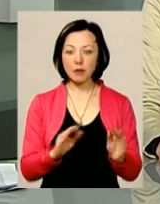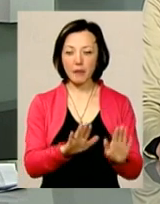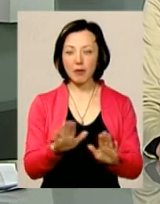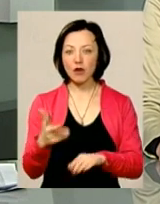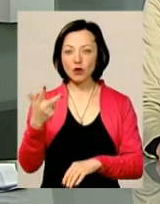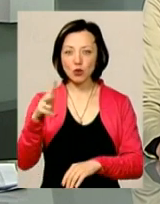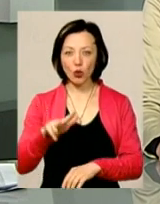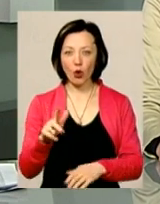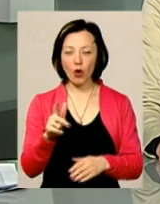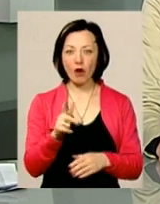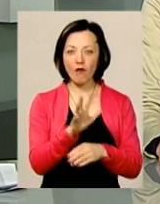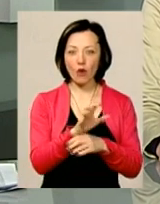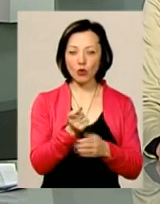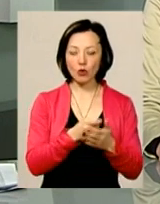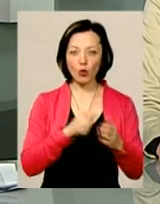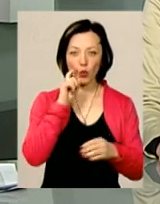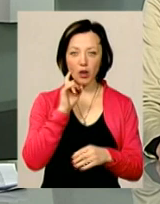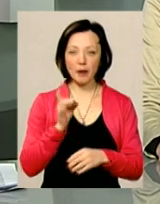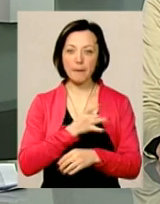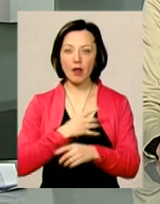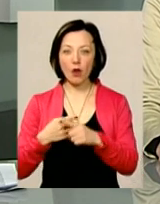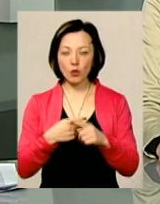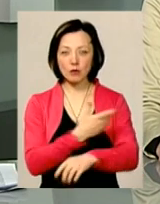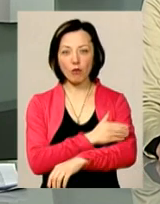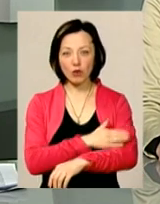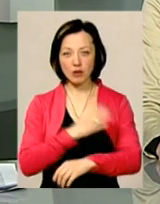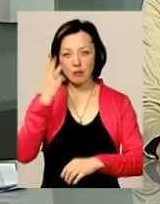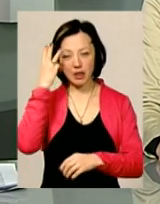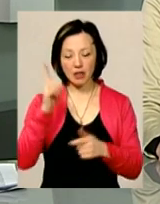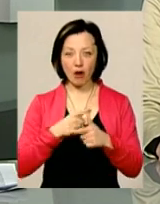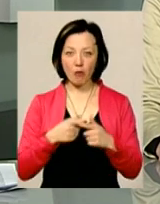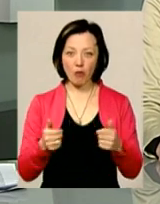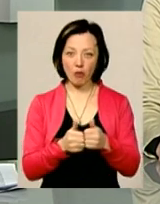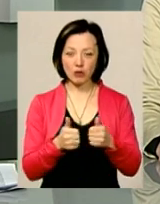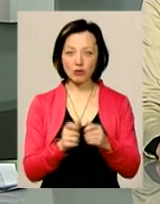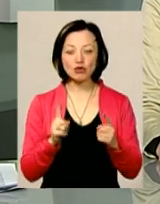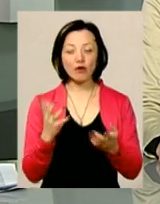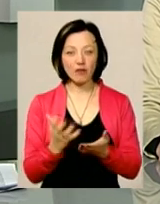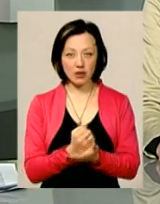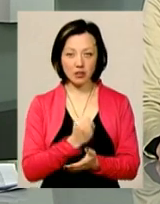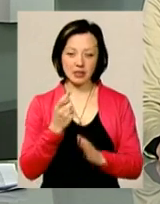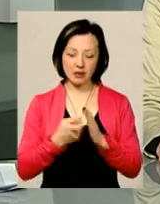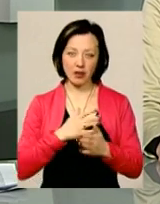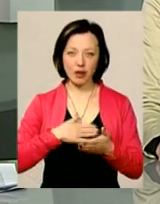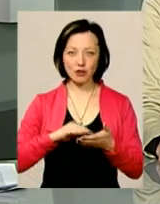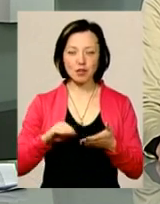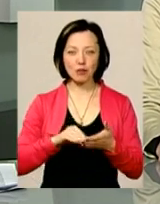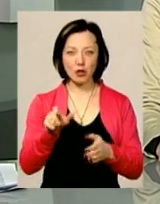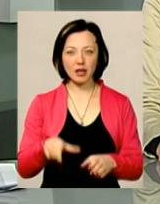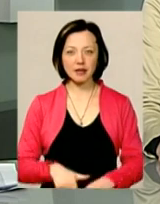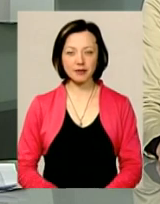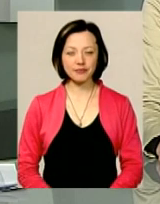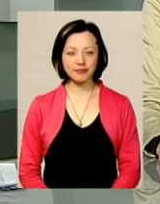3 художників з України, Польщі та Білорусі у Хмельницькому чи поблизу нього. Що з того вийшло, дізнавалася Наталя